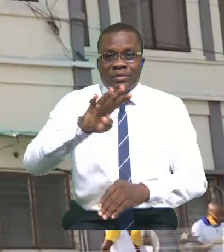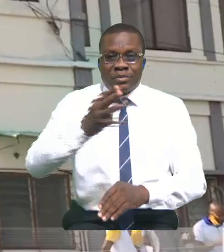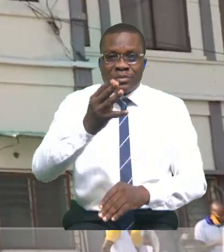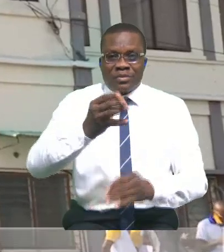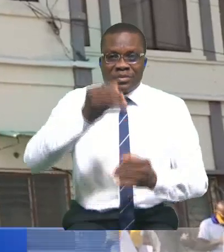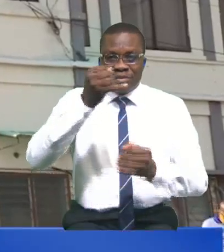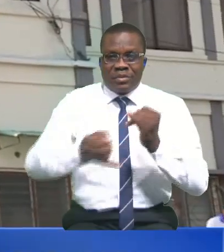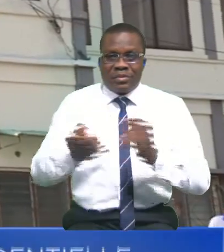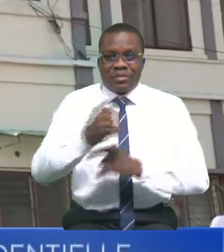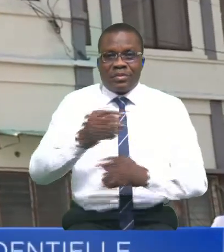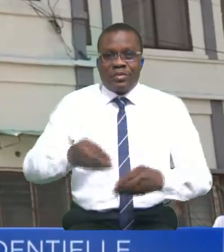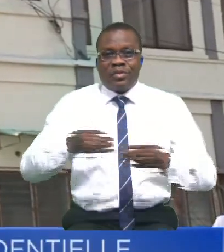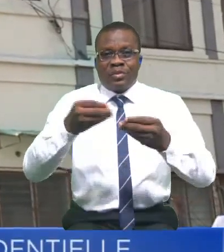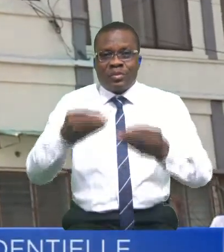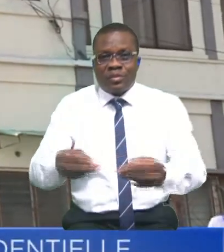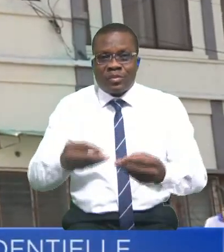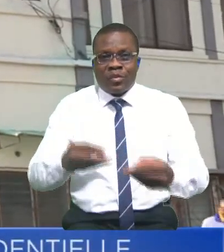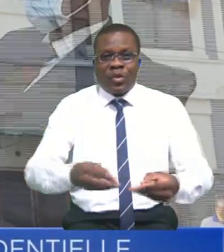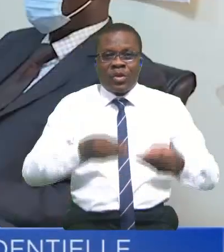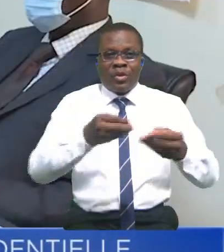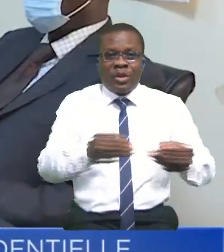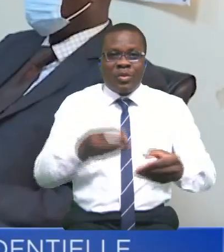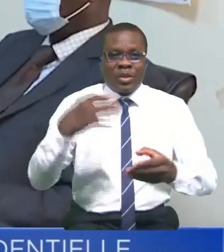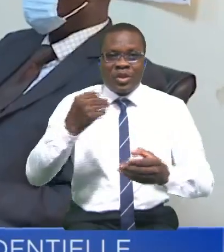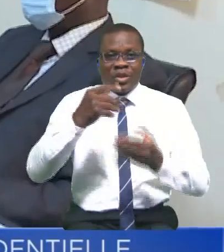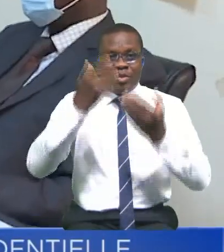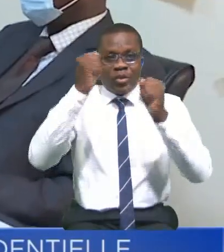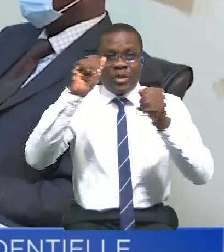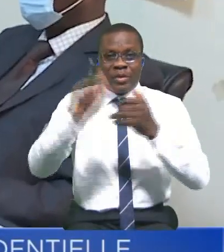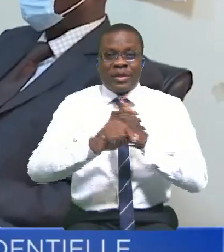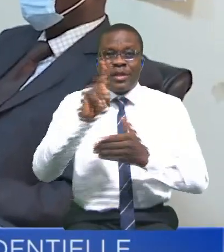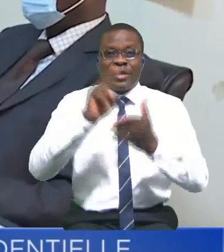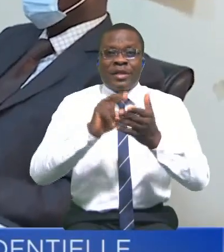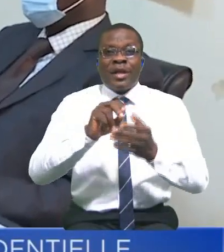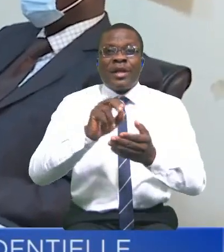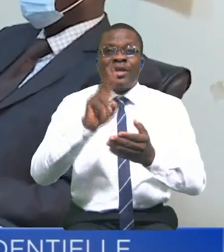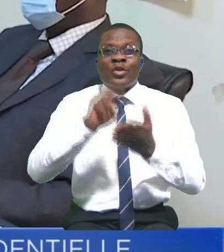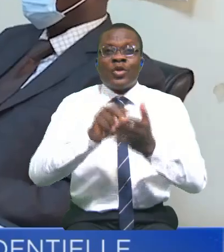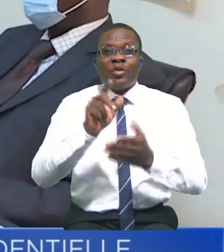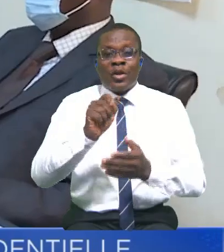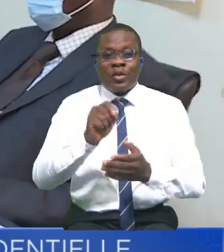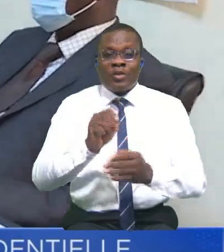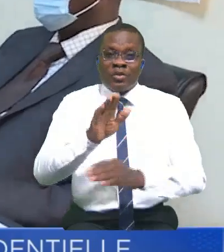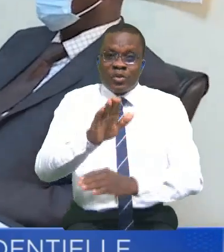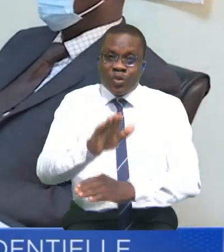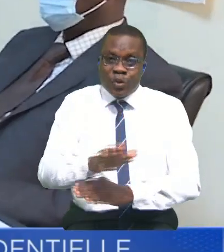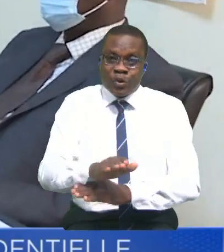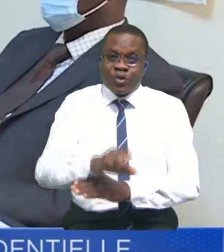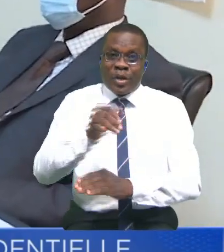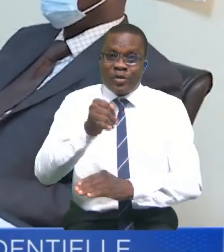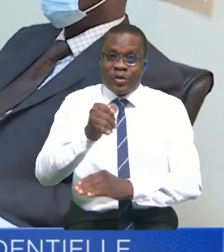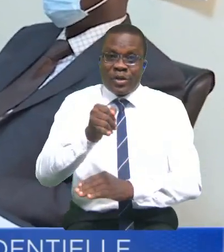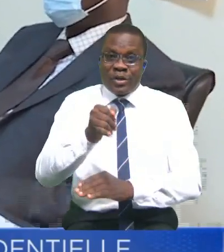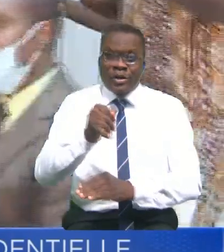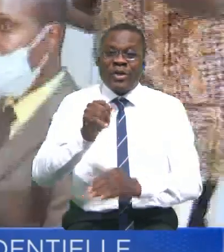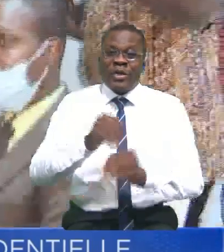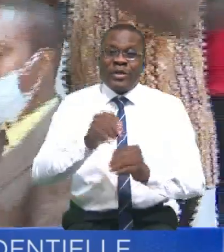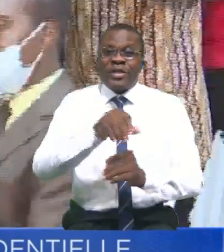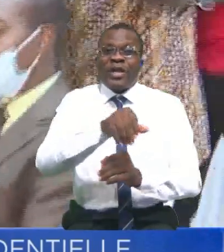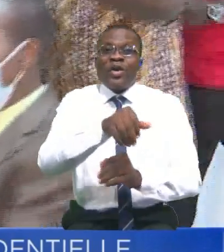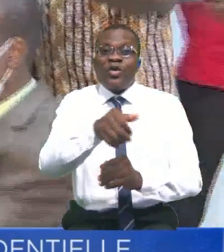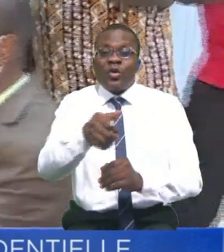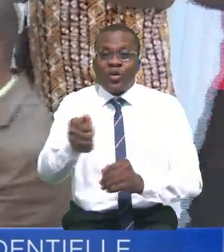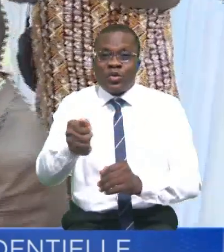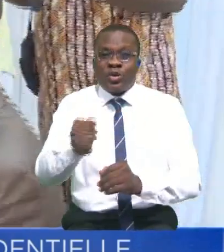jour du dépôt des candidatures pour la présidentielle d'avril 2011 dans la soirée de ce jeudi 4 avril c'est aoulou ousou